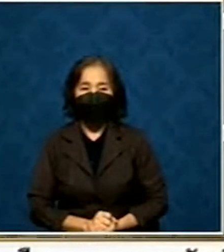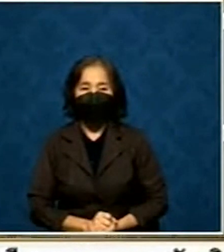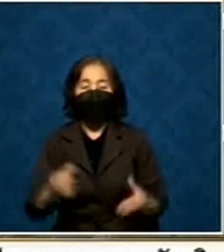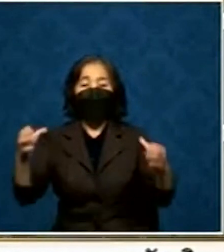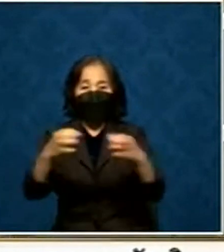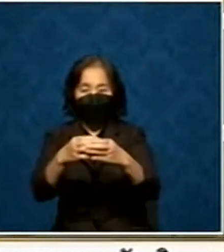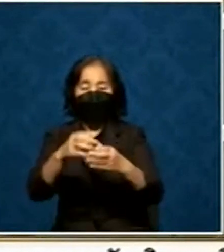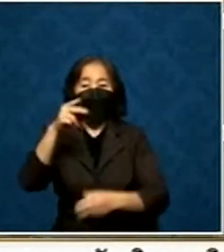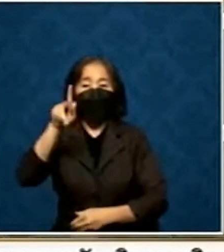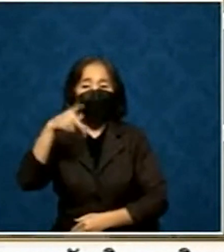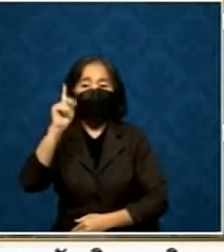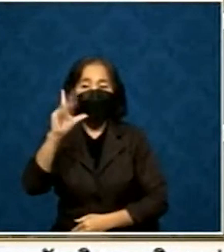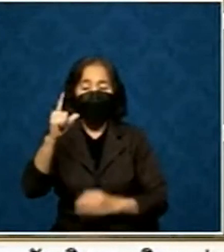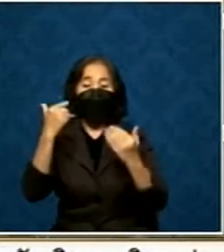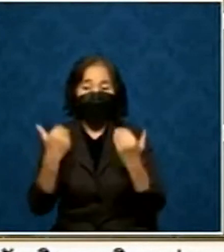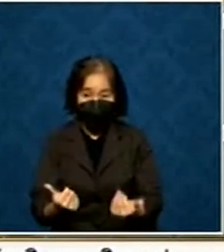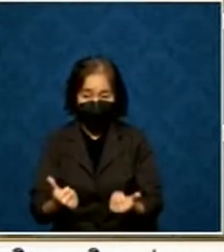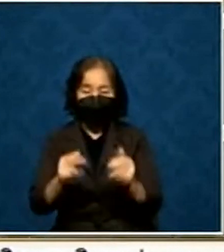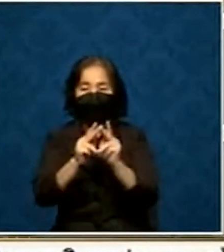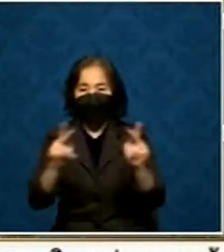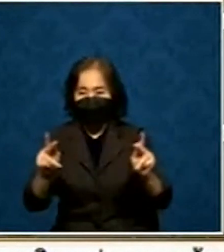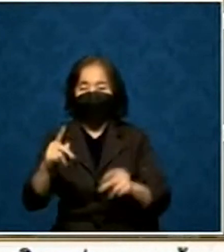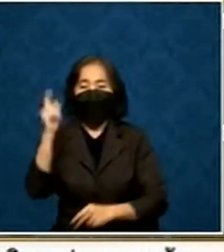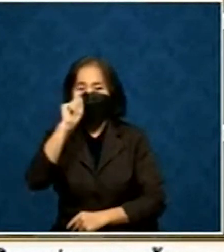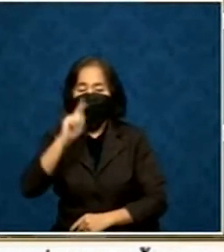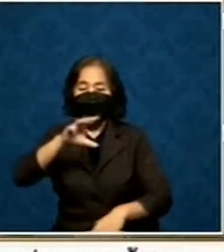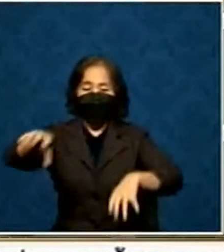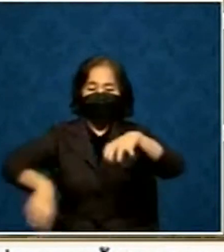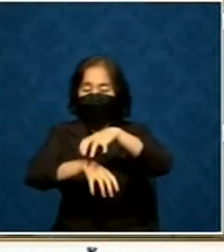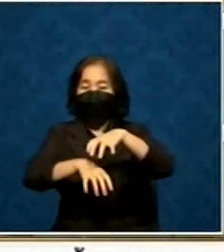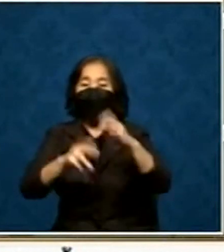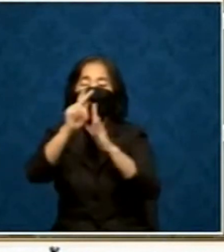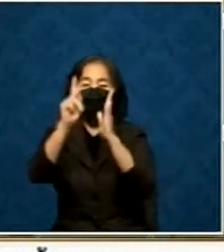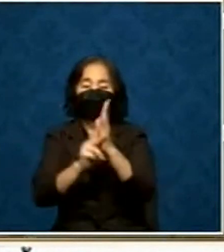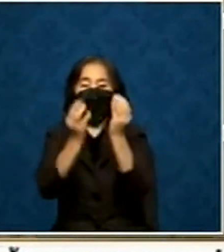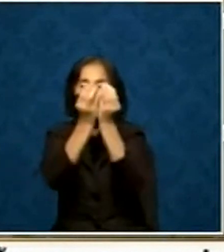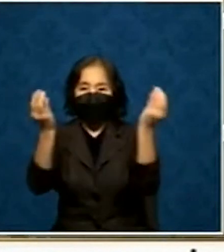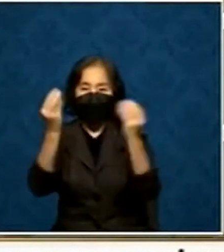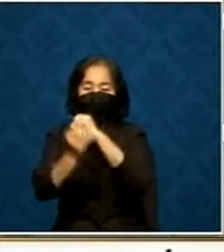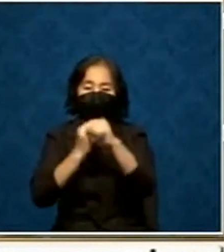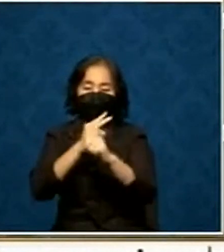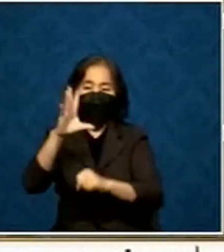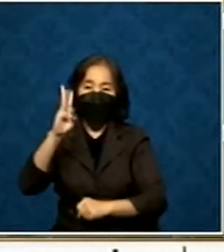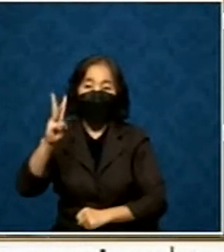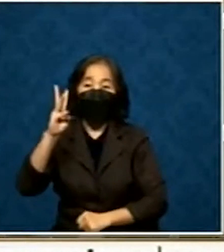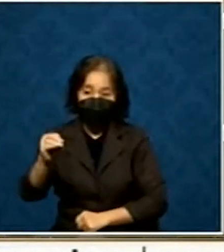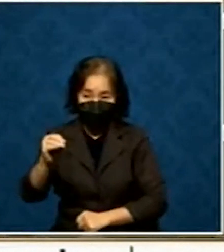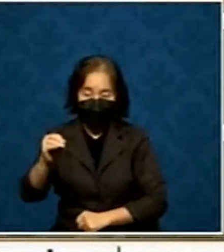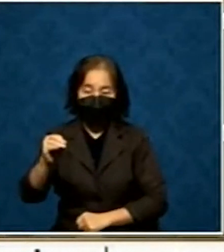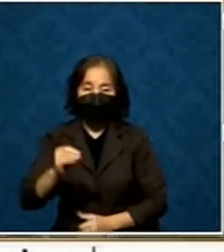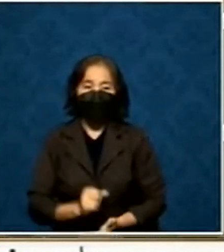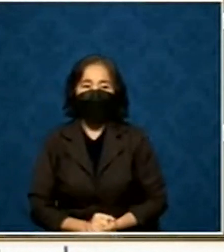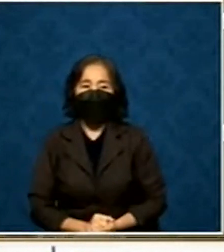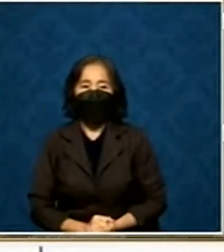ายของป๊อปช.1. ตนเสนอให้สำนังานป๊อปช. ตั้งคณะกรมการคัดกรองและแกประเภทก่อนเสนอให้คณะกร